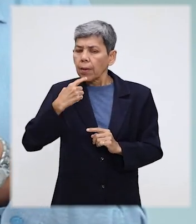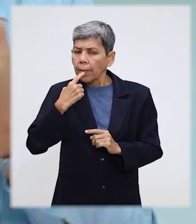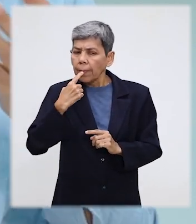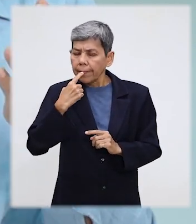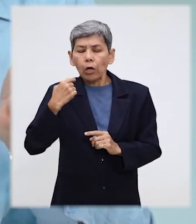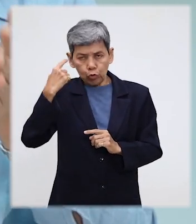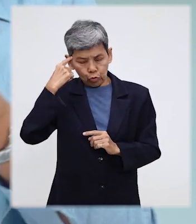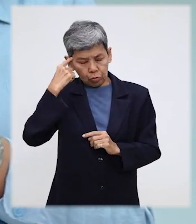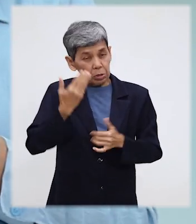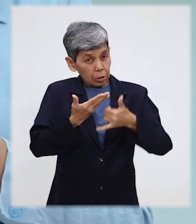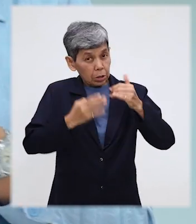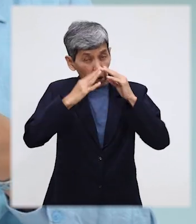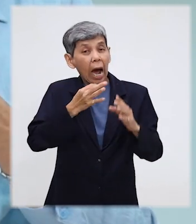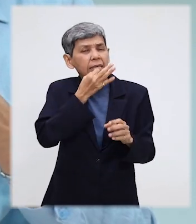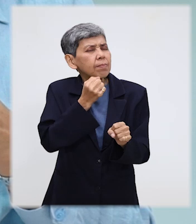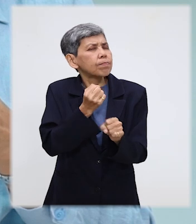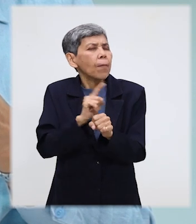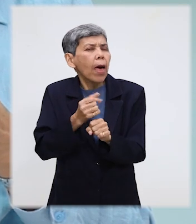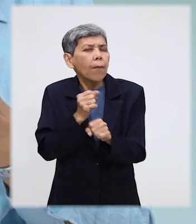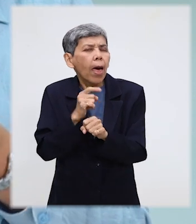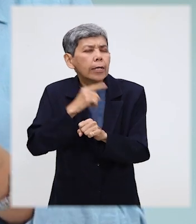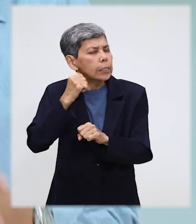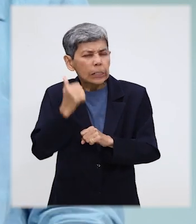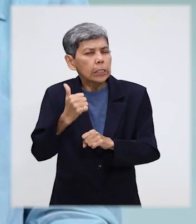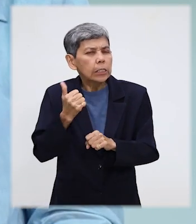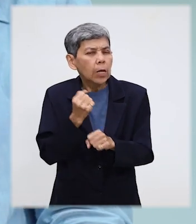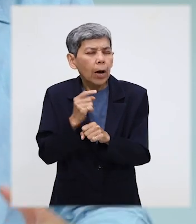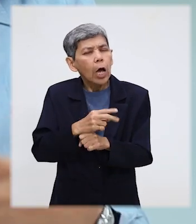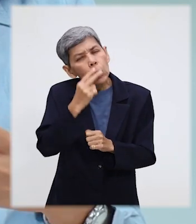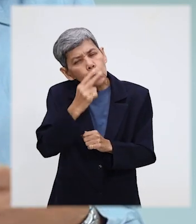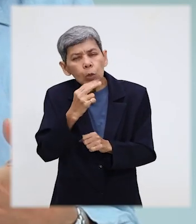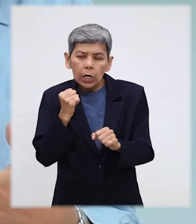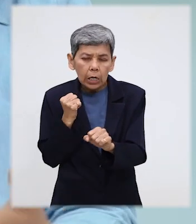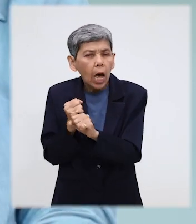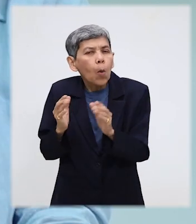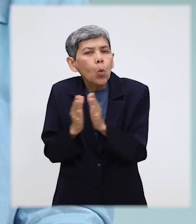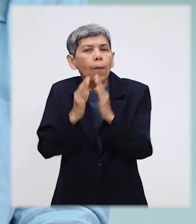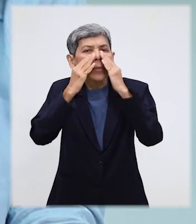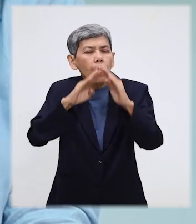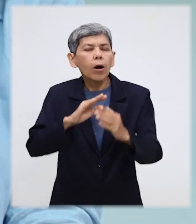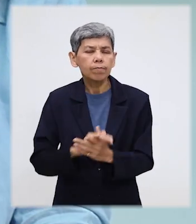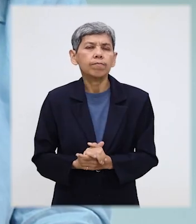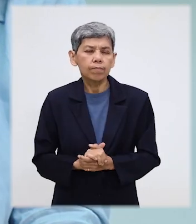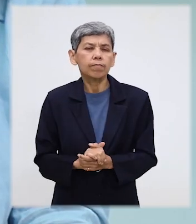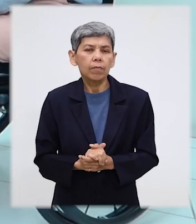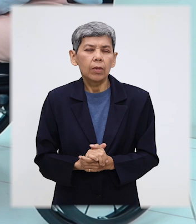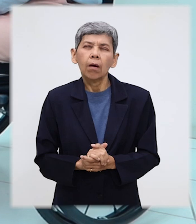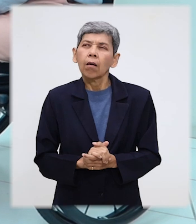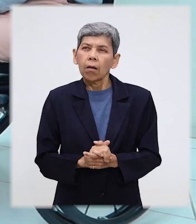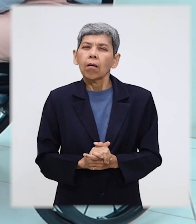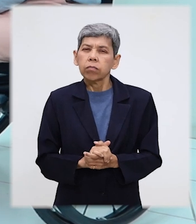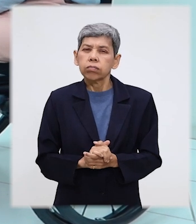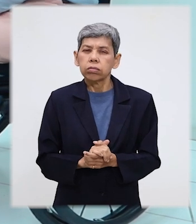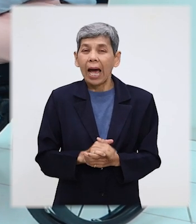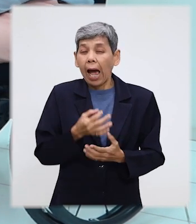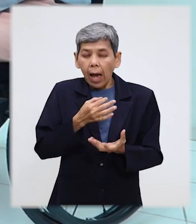ารย์มองว่าเขาน่าจะประกอบอาชีพอะไรได้ดีเท่าที่แบบได้ทำงานร่วมกันกับเขามาค่ะ ค่ะจริงๆในลัก